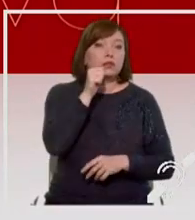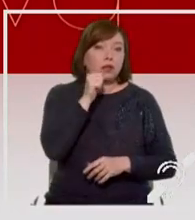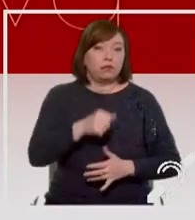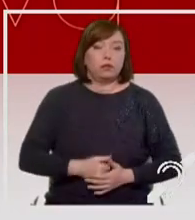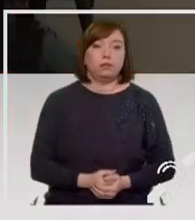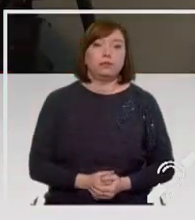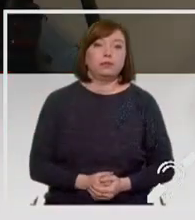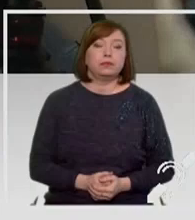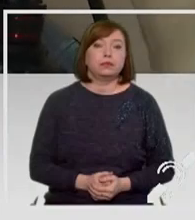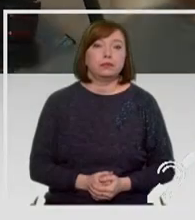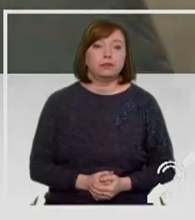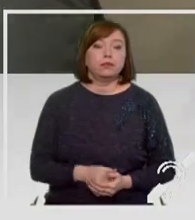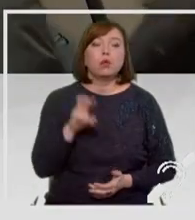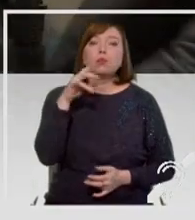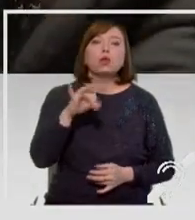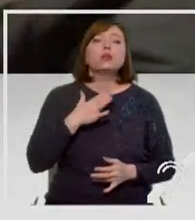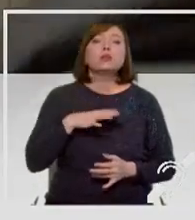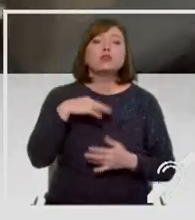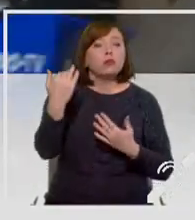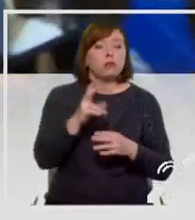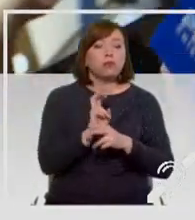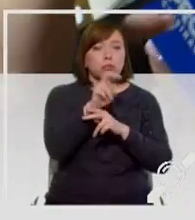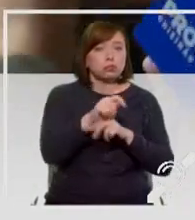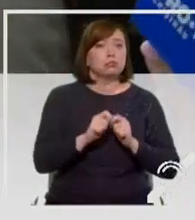decizia. Domnule Blonski, de ce v-ați predat?